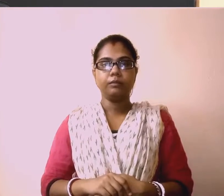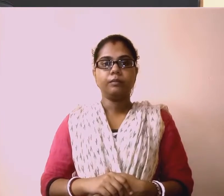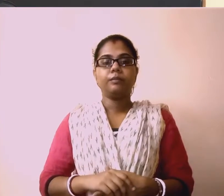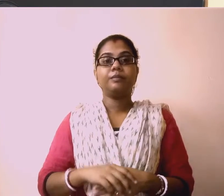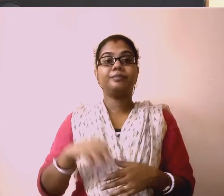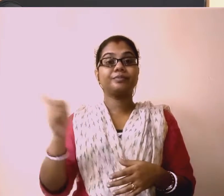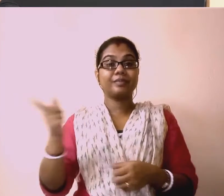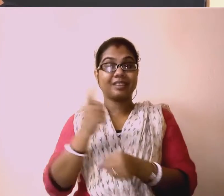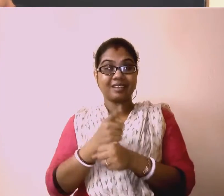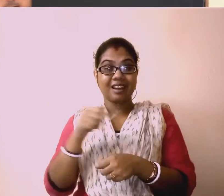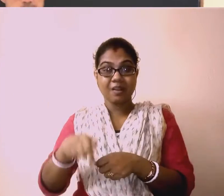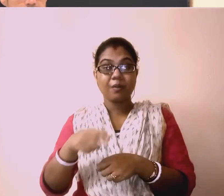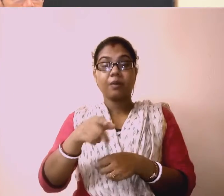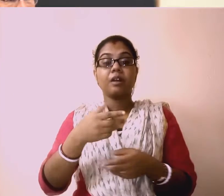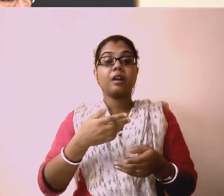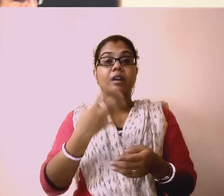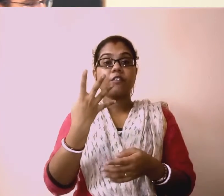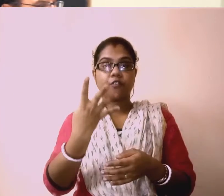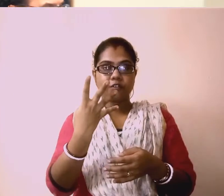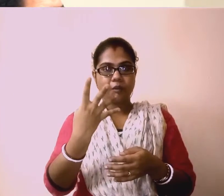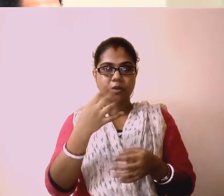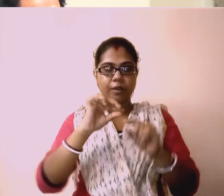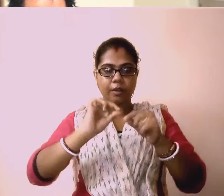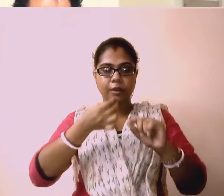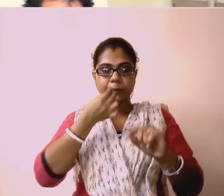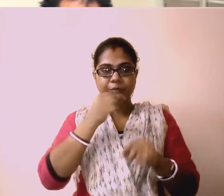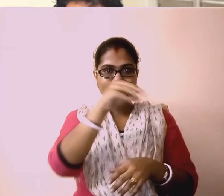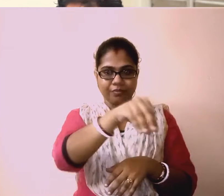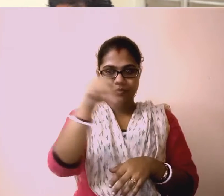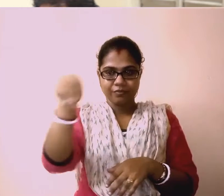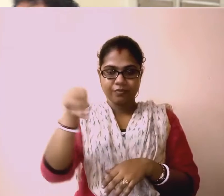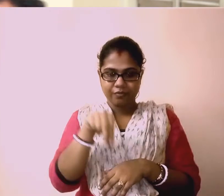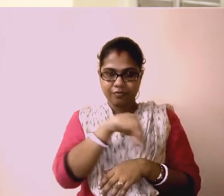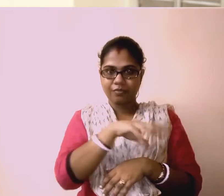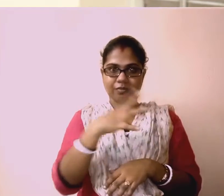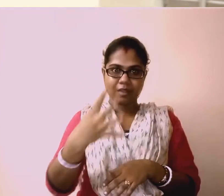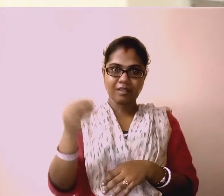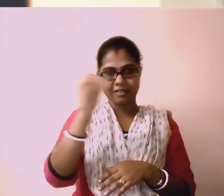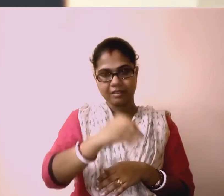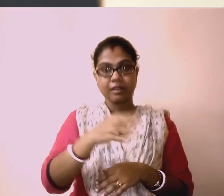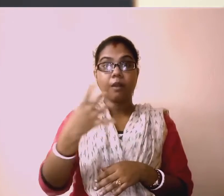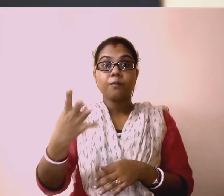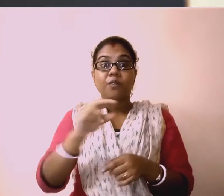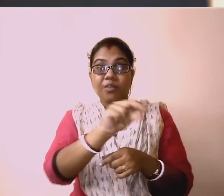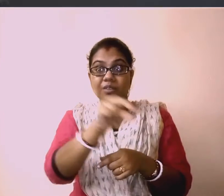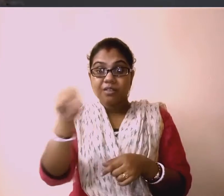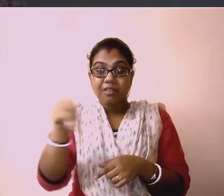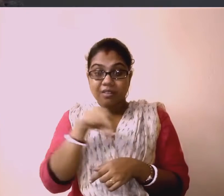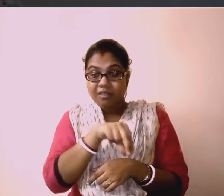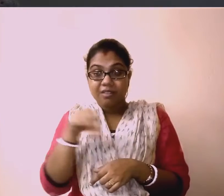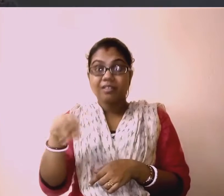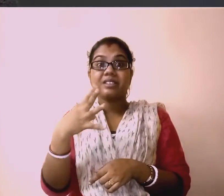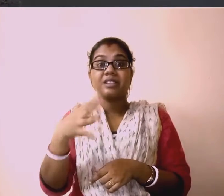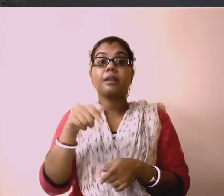And we're going to walk through each pillar. Go ahead. Sure. Sir, आपके सामने चार ऑब्जेक्ट्स रखेंगे। वो चाहते हैं आप उसको एक